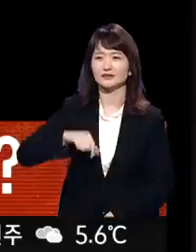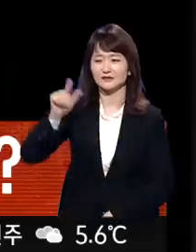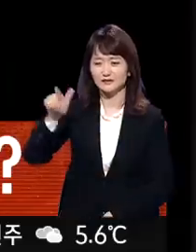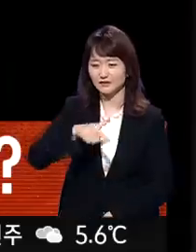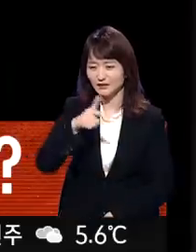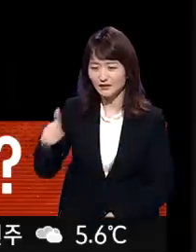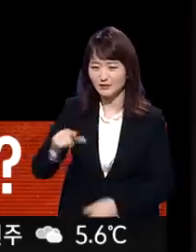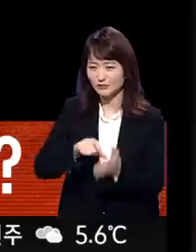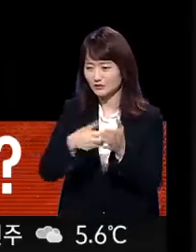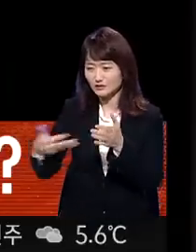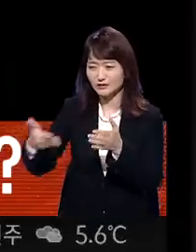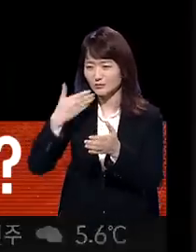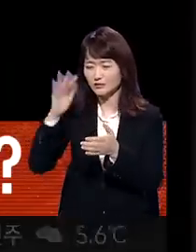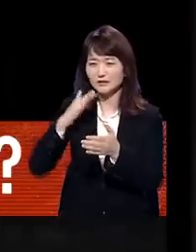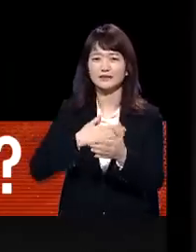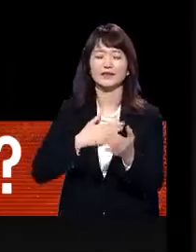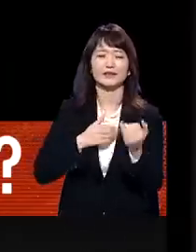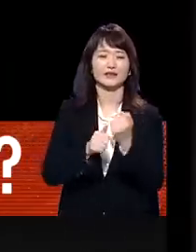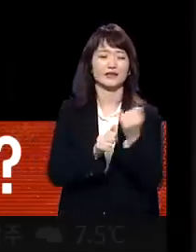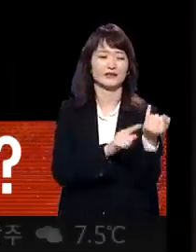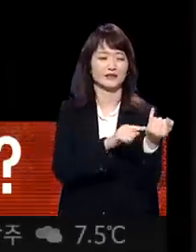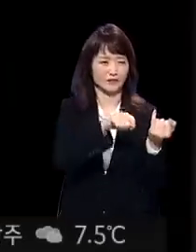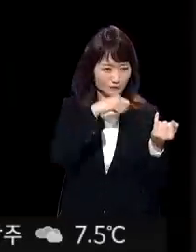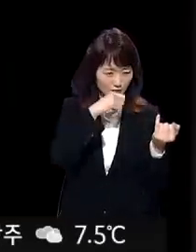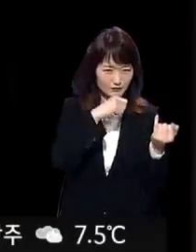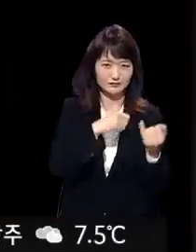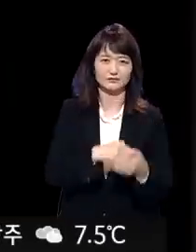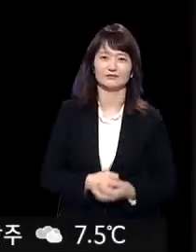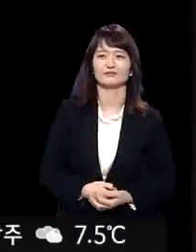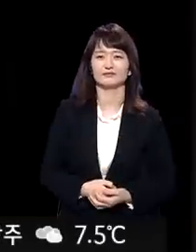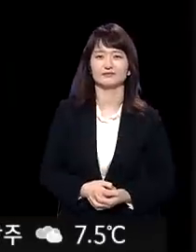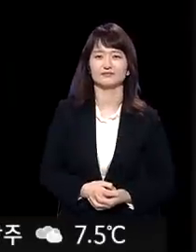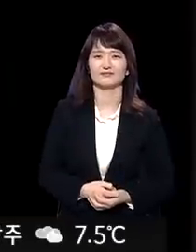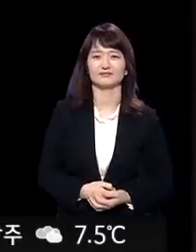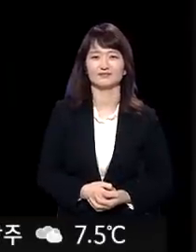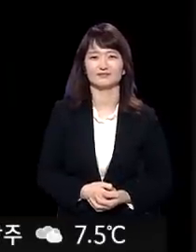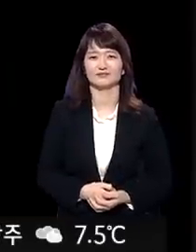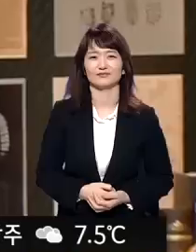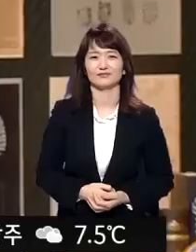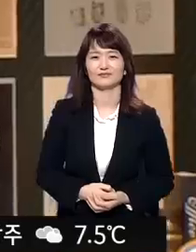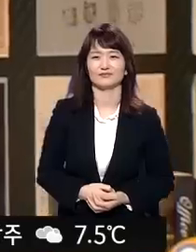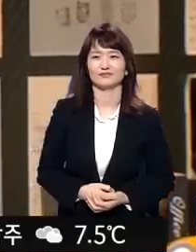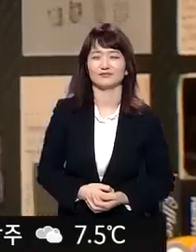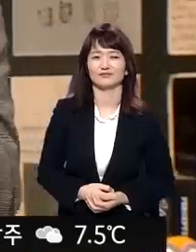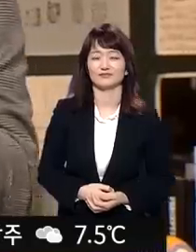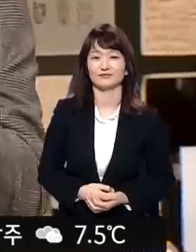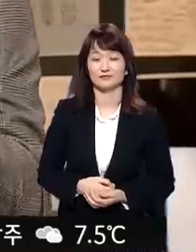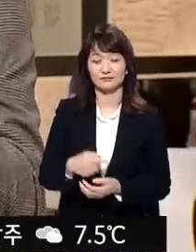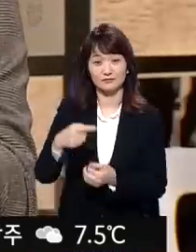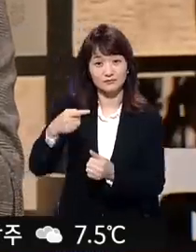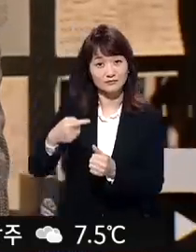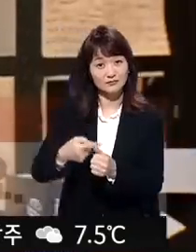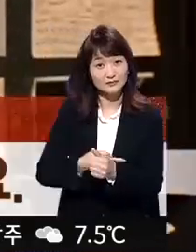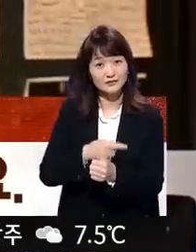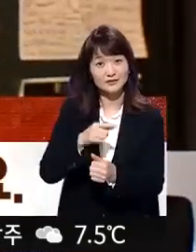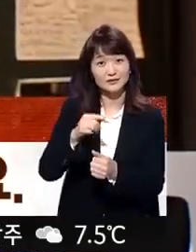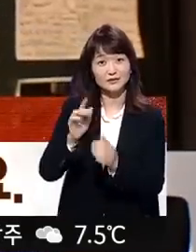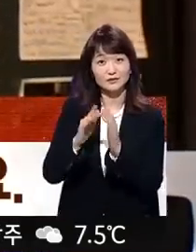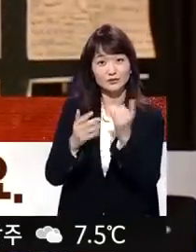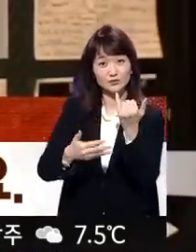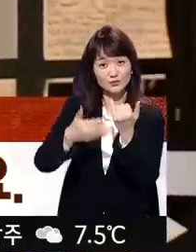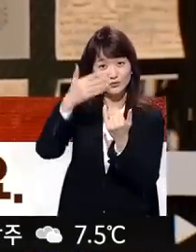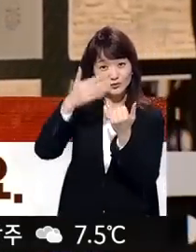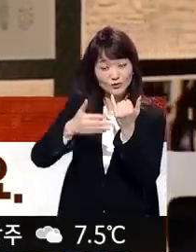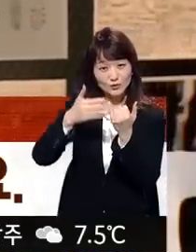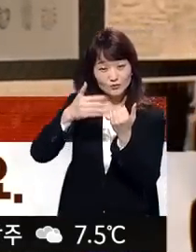지난 건 절대 손 안 대서 내가 다 먹는다라고도 하셨습니다. 아유, 그러시구나. 알겠습니다. 자, 우연히 유튜브 알고리즘을 통해